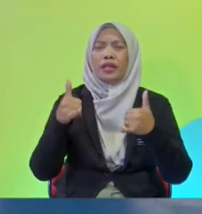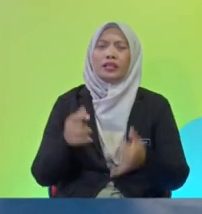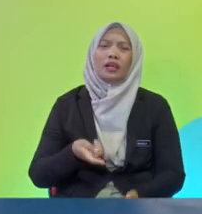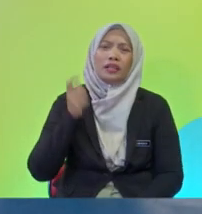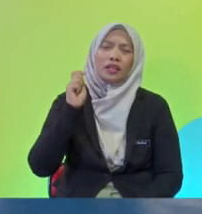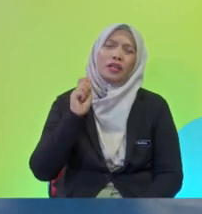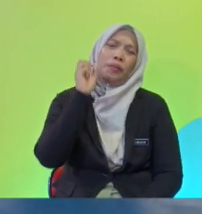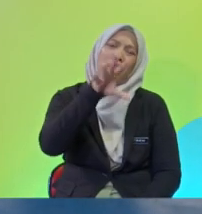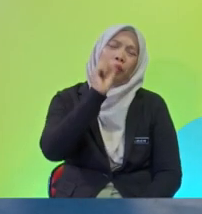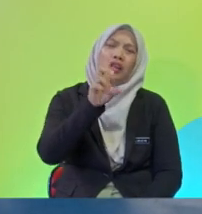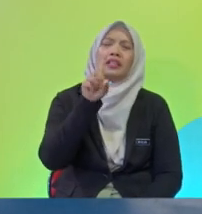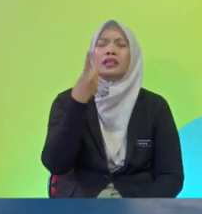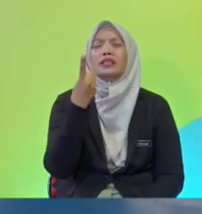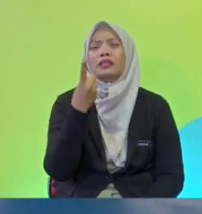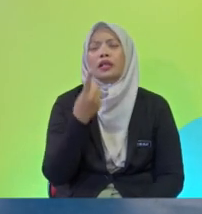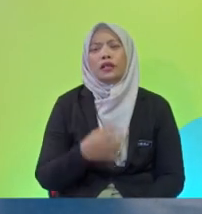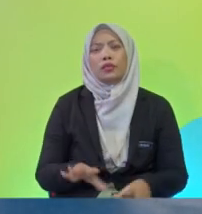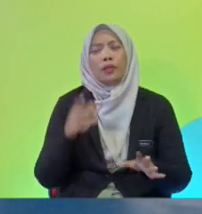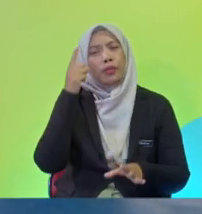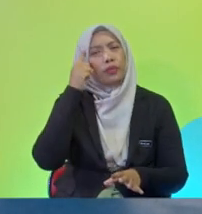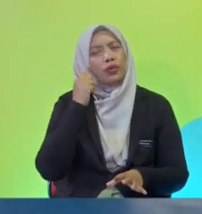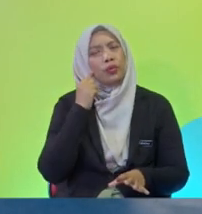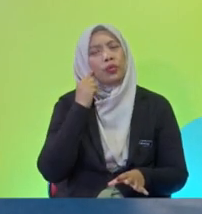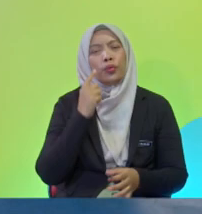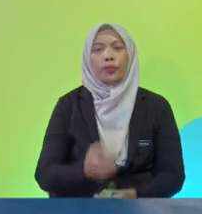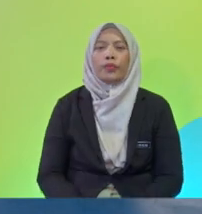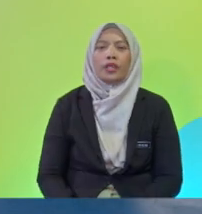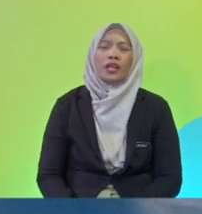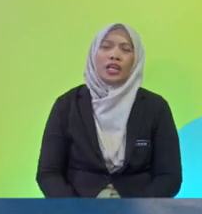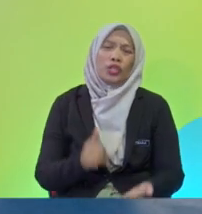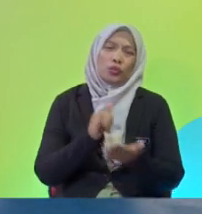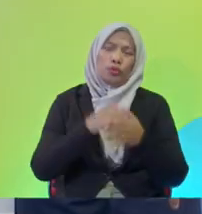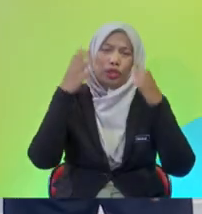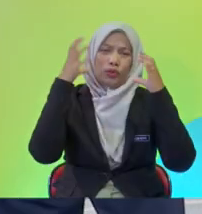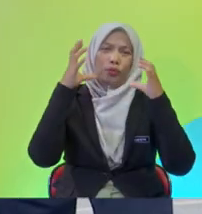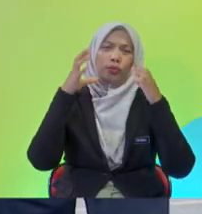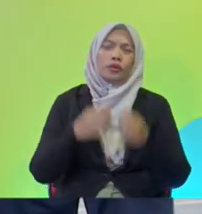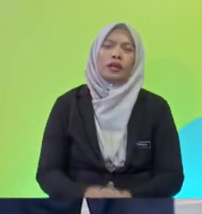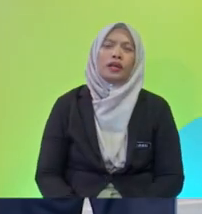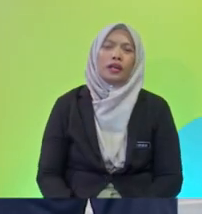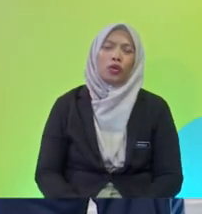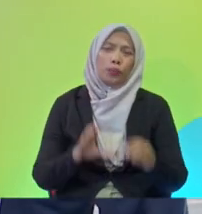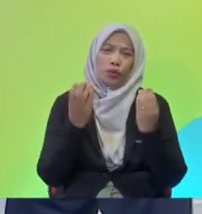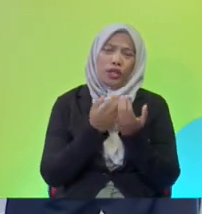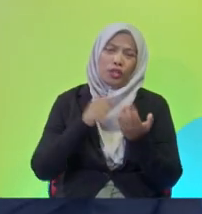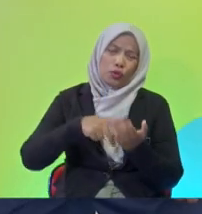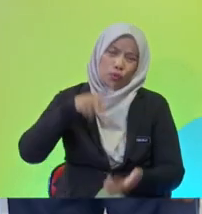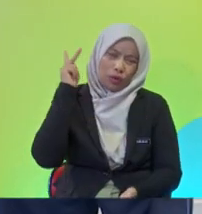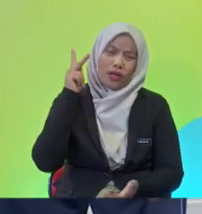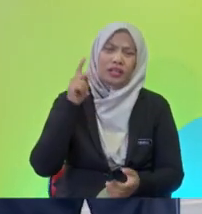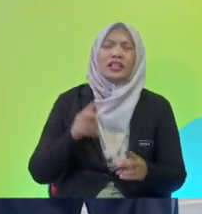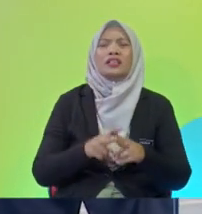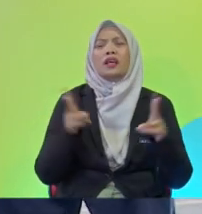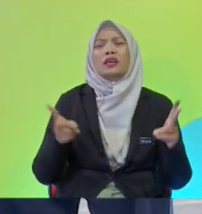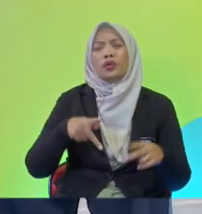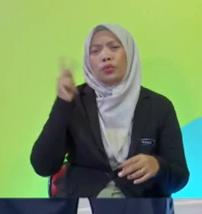Baling-baling bola macam biasa-biasa. Ya. Penuh dan ada penat juga ya. Tapi itulah cikgu. Tim B ni kuat sangatlah cikgu. Memang sangat kuat.